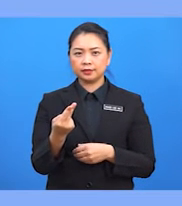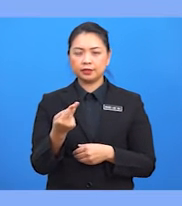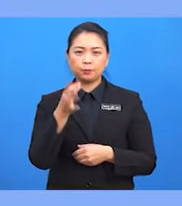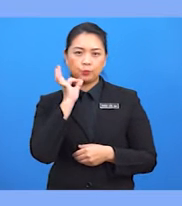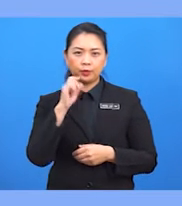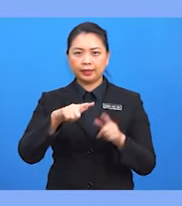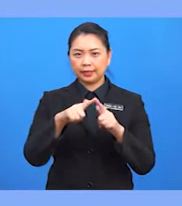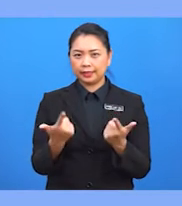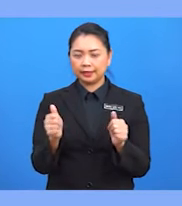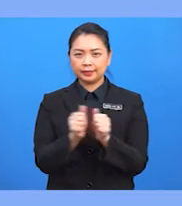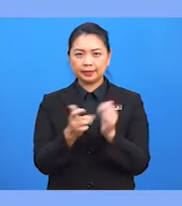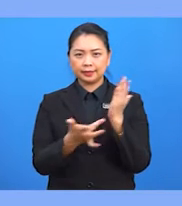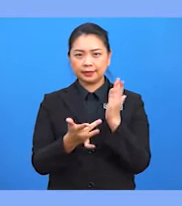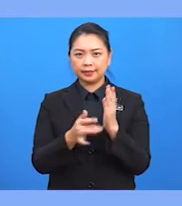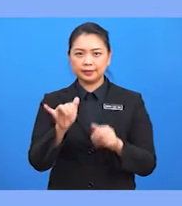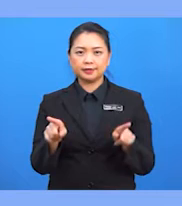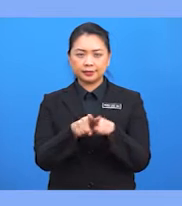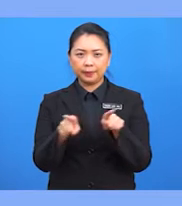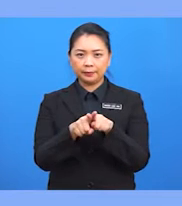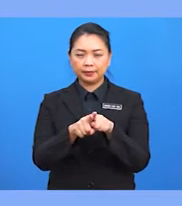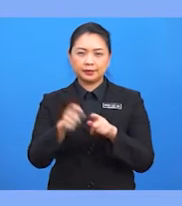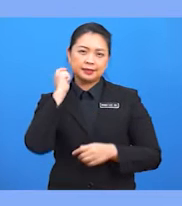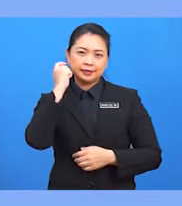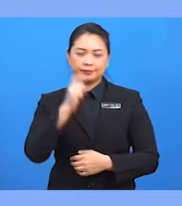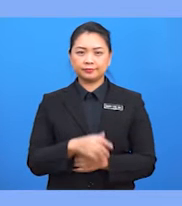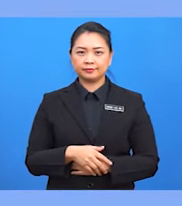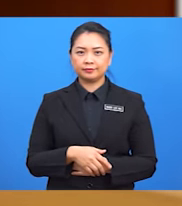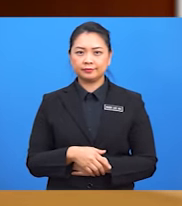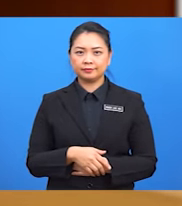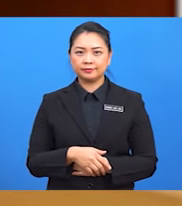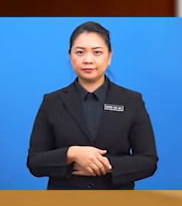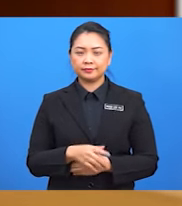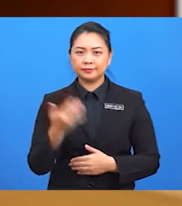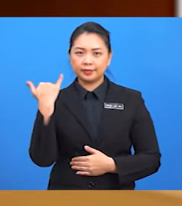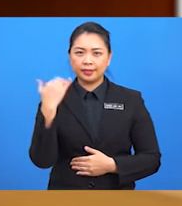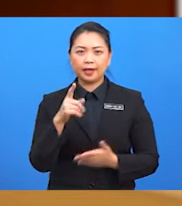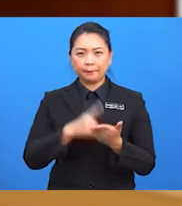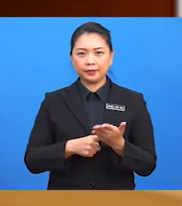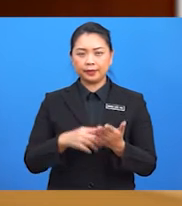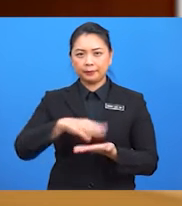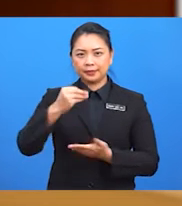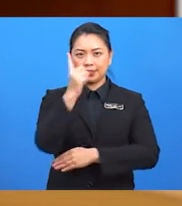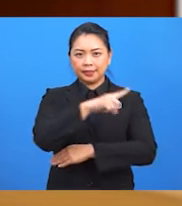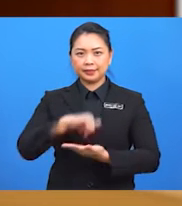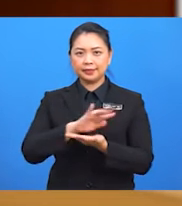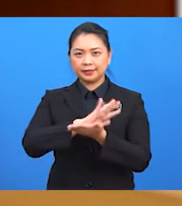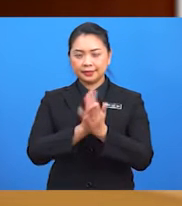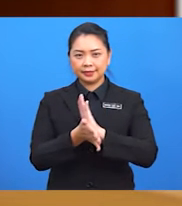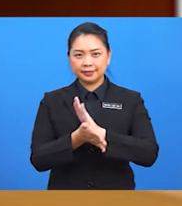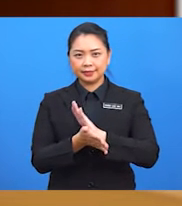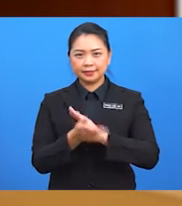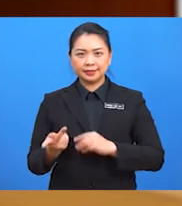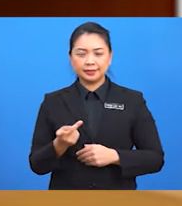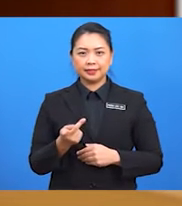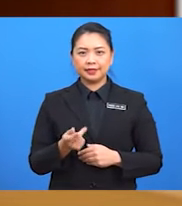dan menggunakan teknik yang sama yang kita pelajari sebentar tadi. Semoga apa yang dipelajari hari ini menjadikan karya